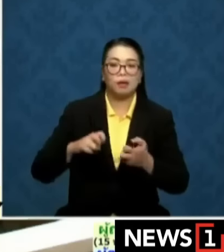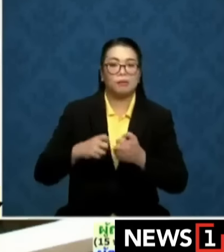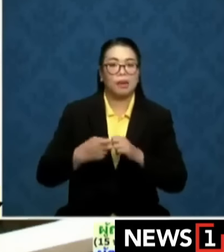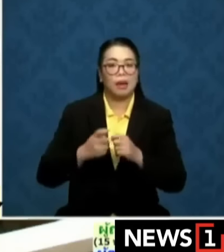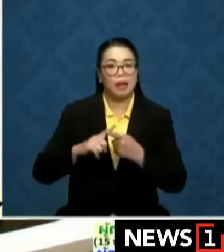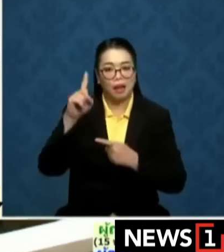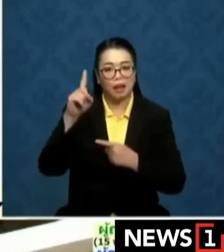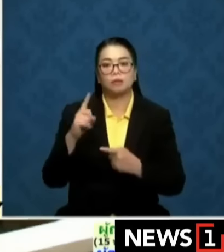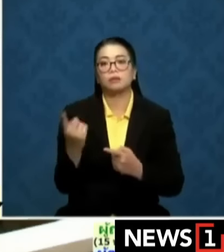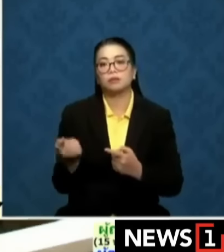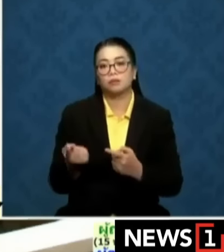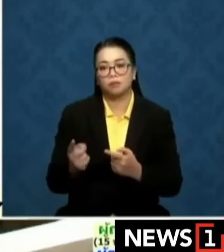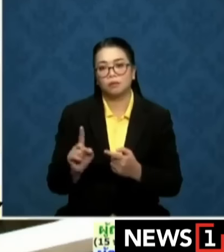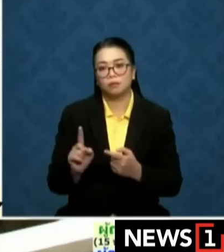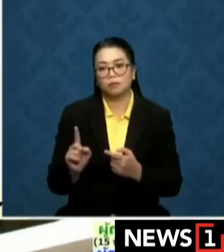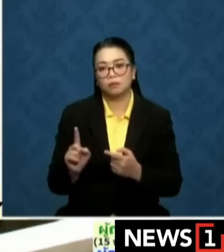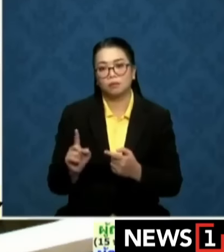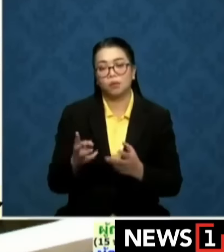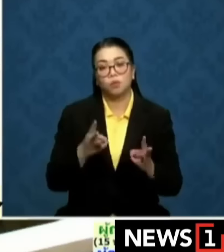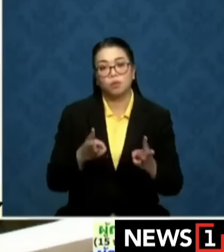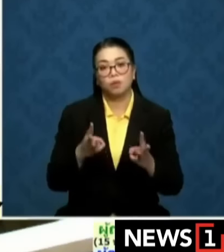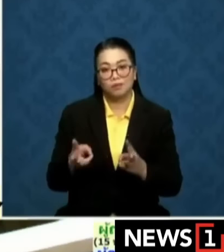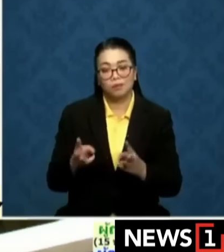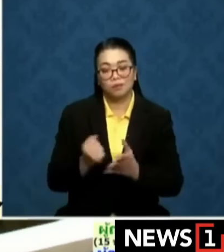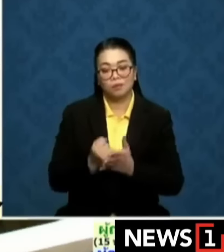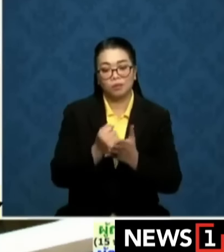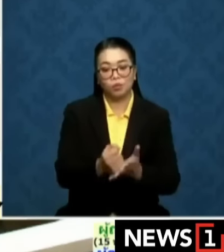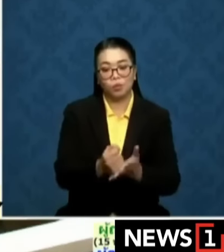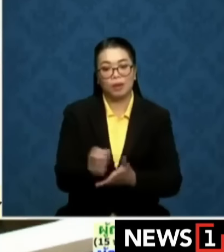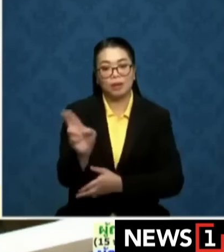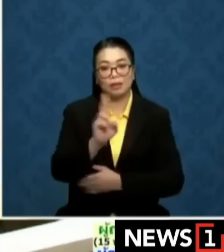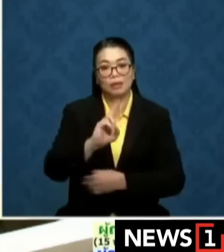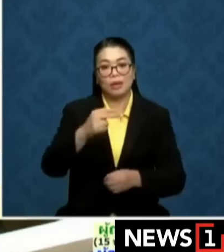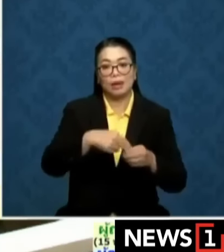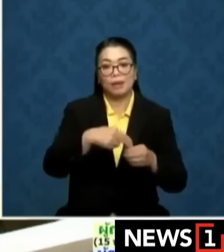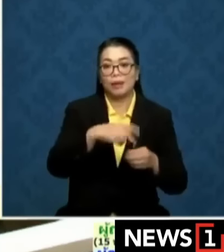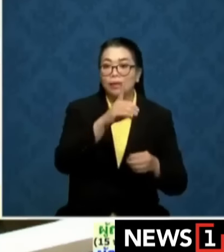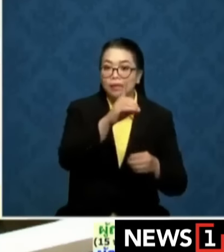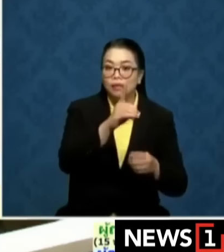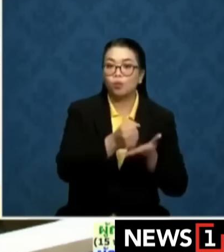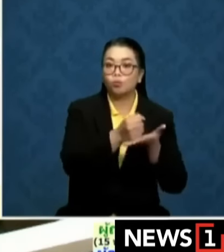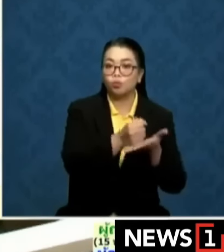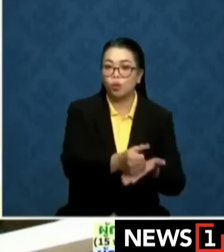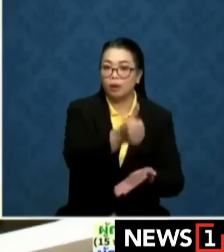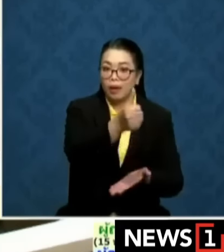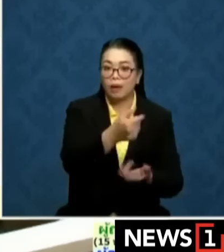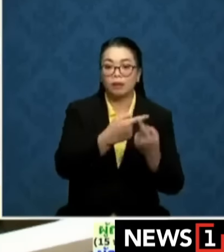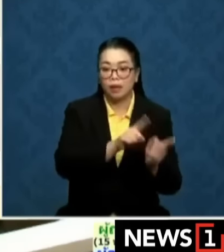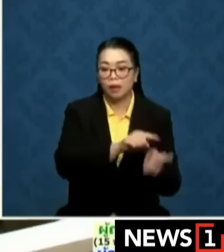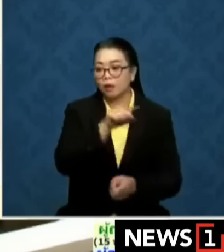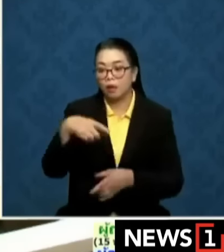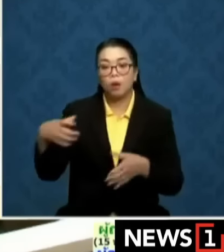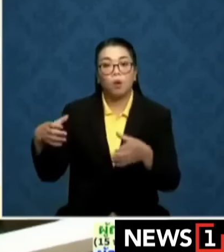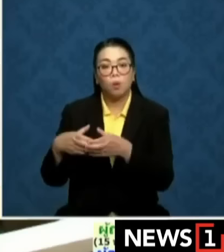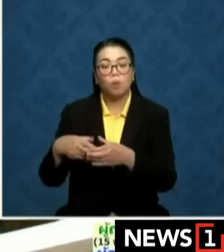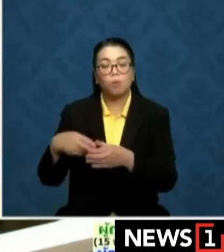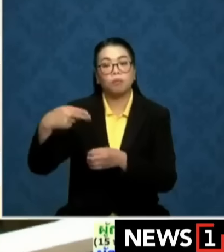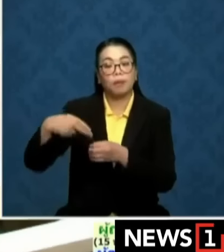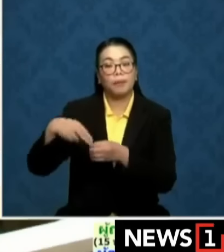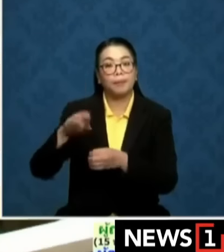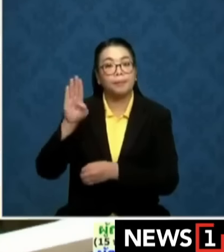ตอลวอลเล็ตพอไหมขอถามรัฐมนตรีพลังงานว่านอกจากกลไกอย่างกองทุนหรือการลดภาษีเนี่ยมีมาตรการหรือวิธี